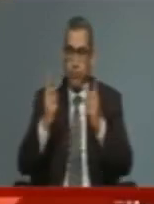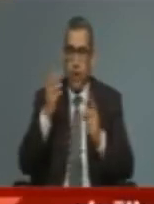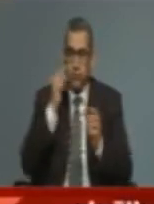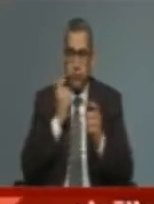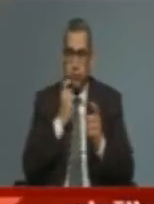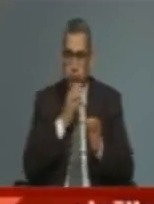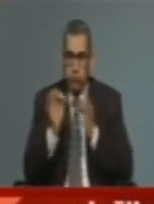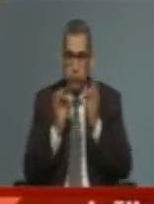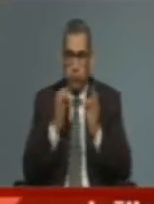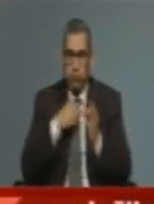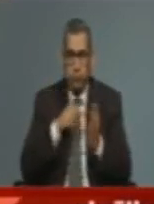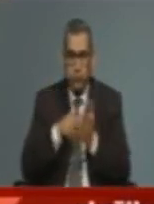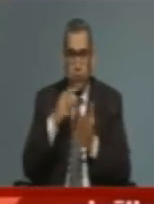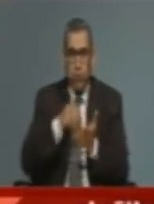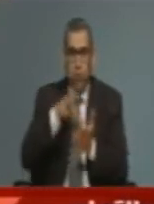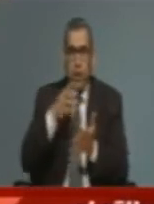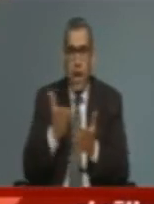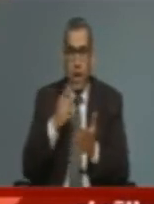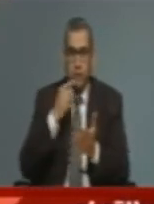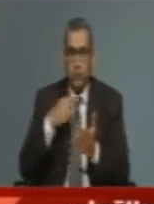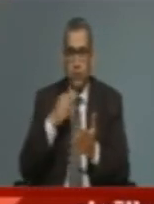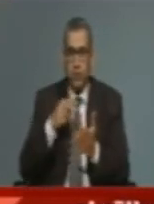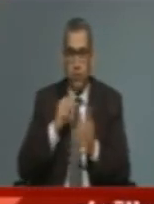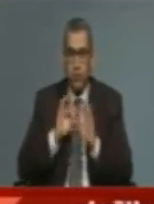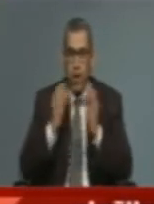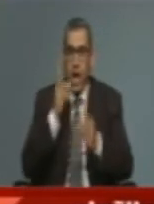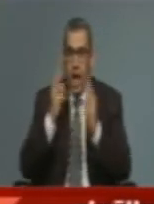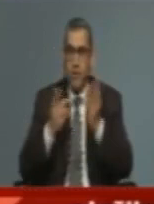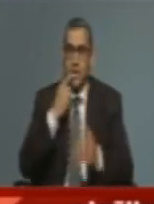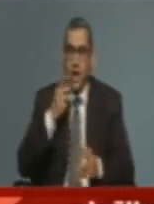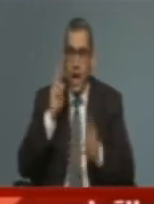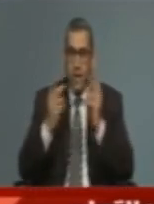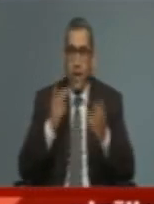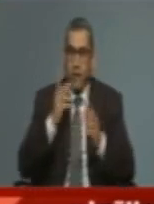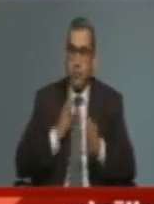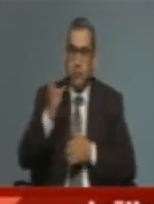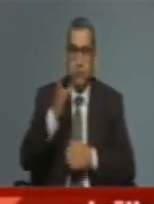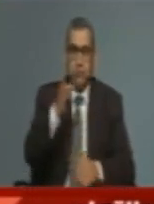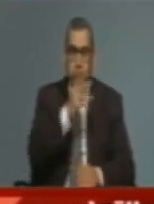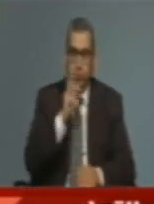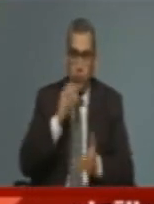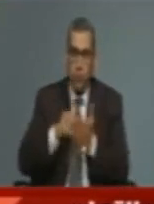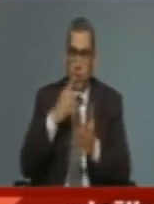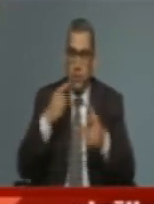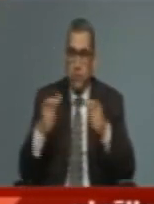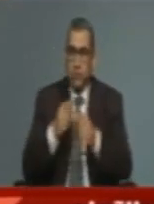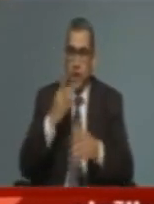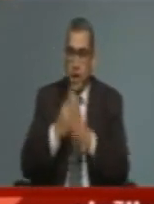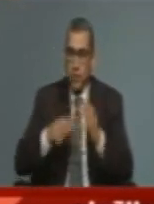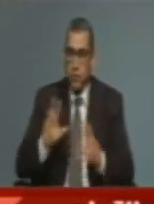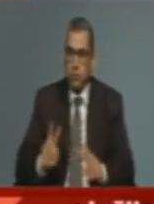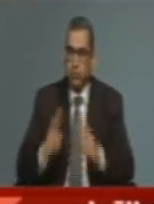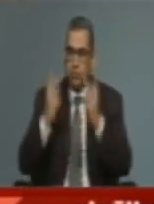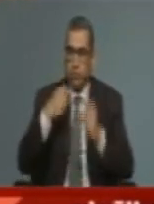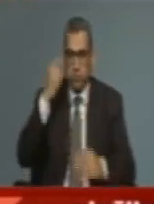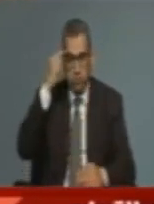تبقى موجوده في في روحه الشرف اللي بتتعمل في نهايه كل فعاليه للمبادره. فعلا الاولاد اتغيرت، وبجد يا